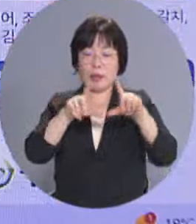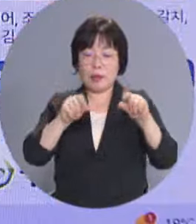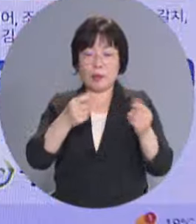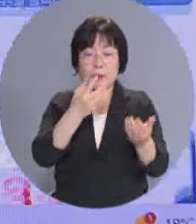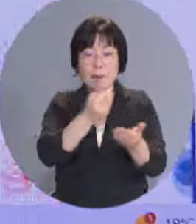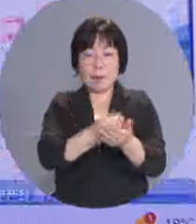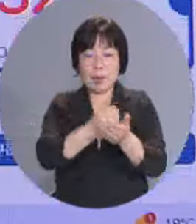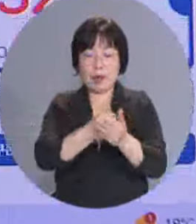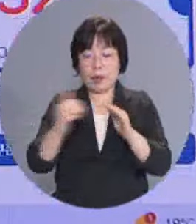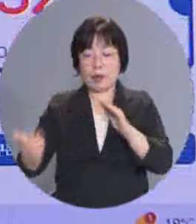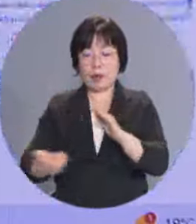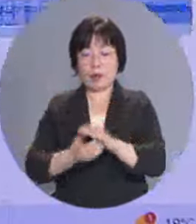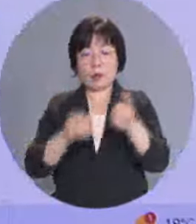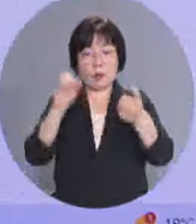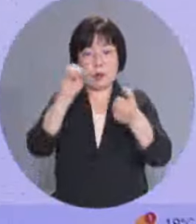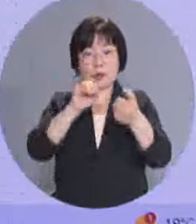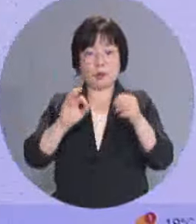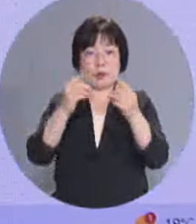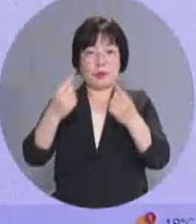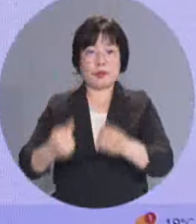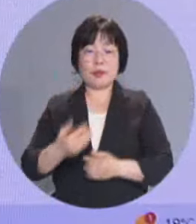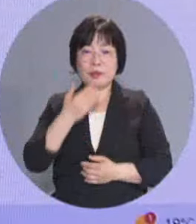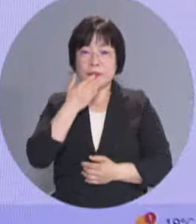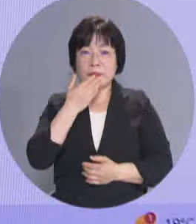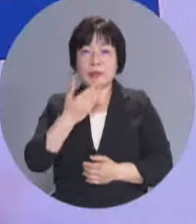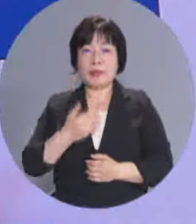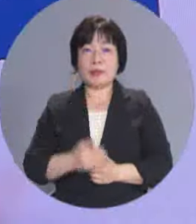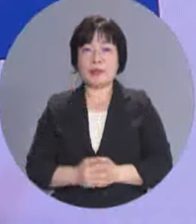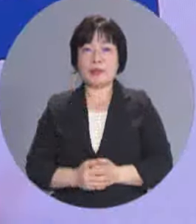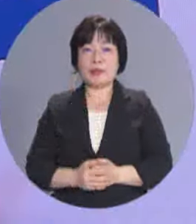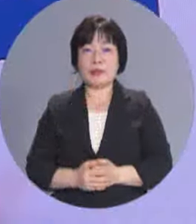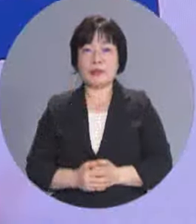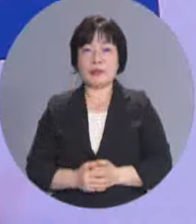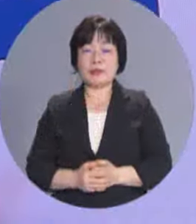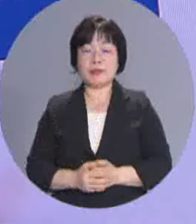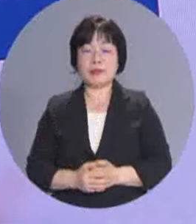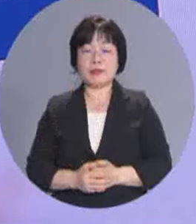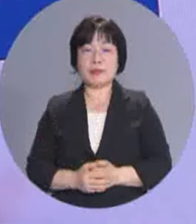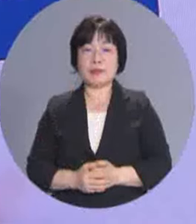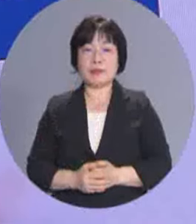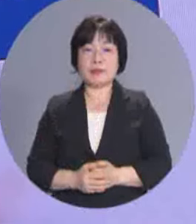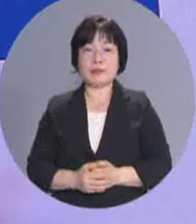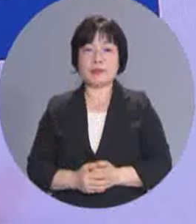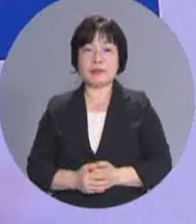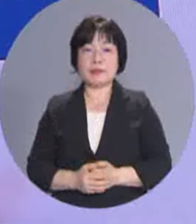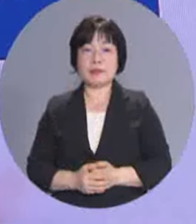받으면 최대 50%까지 할인받을 수 있습니다. MBC 뉴스 김단비입니다.